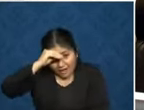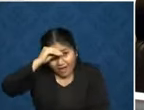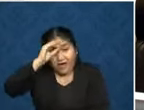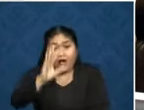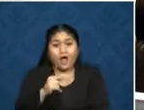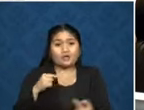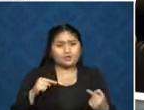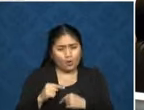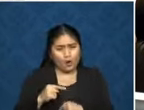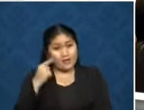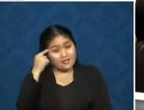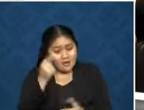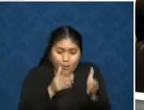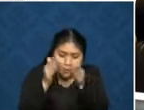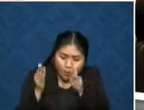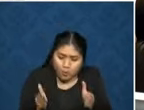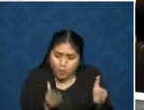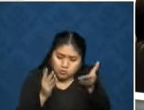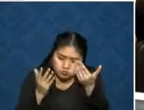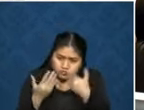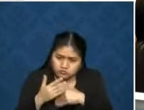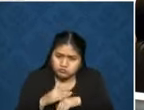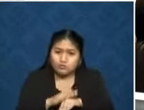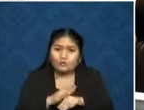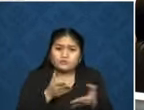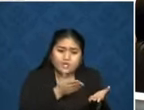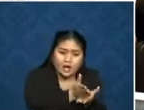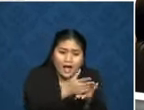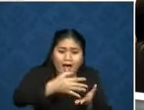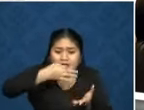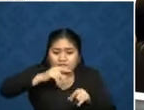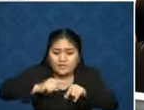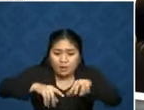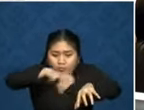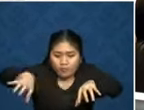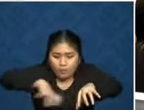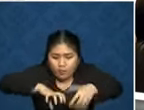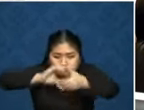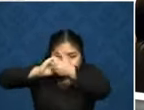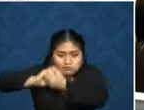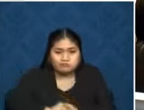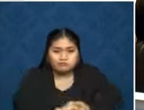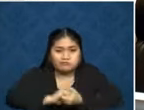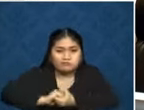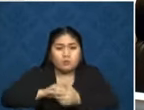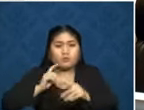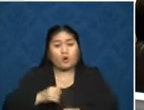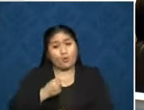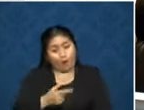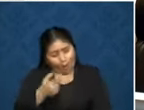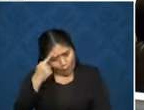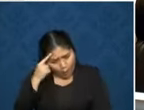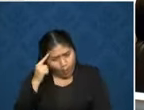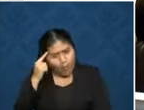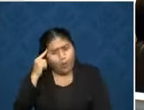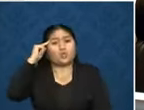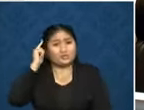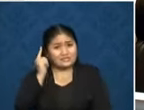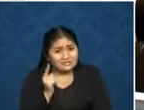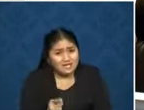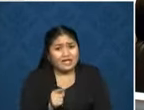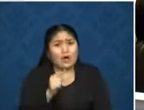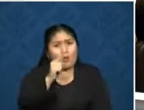างทางนั้นเราจะมีการบูรณาการร่วมกันระหว่างหลายสาขาอาชีพเพื่อให้พวกเราสามารถค้นหาคำตอบที่แท้จริงว่าเราจะส